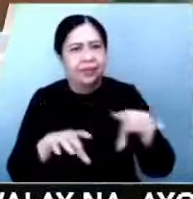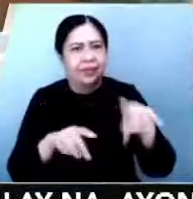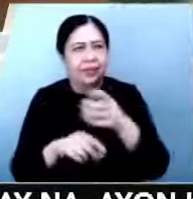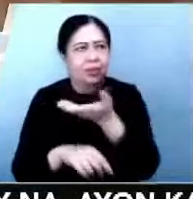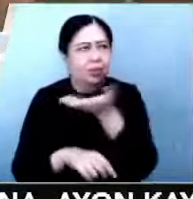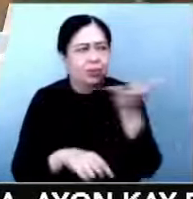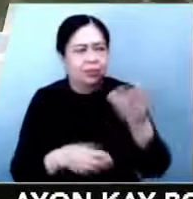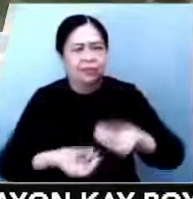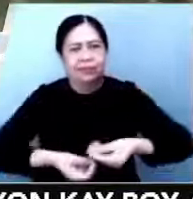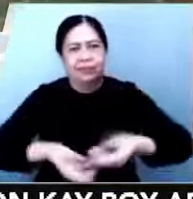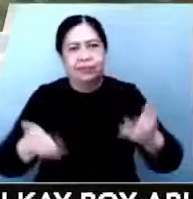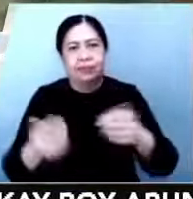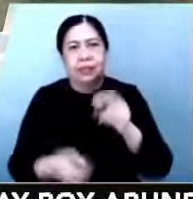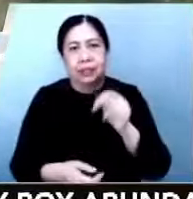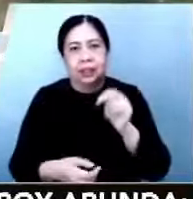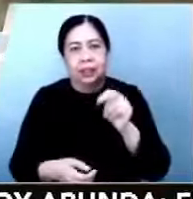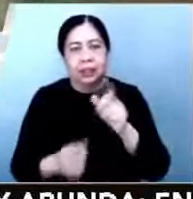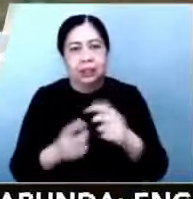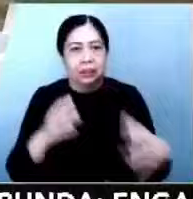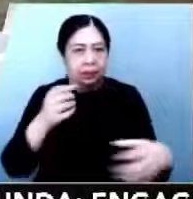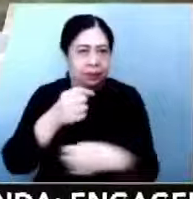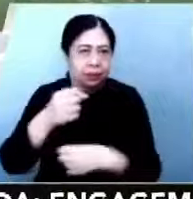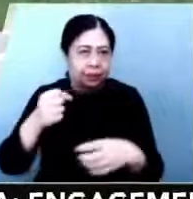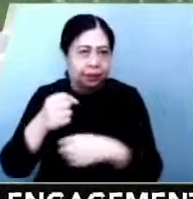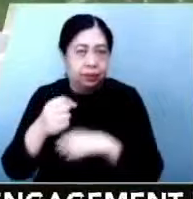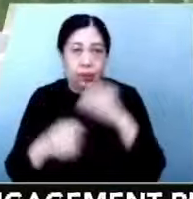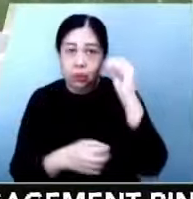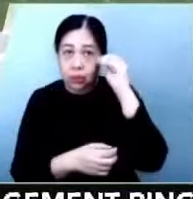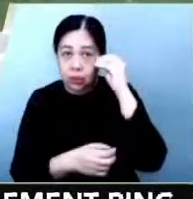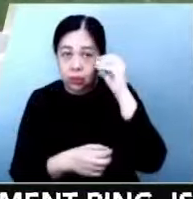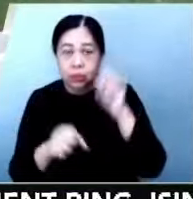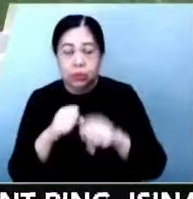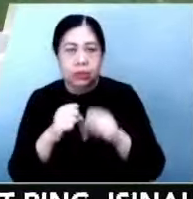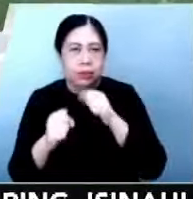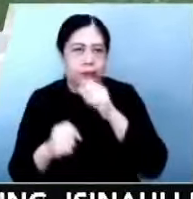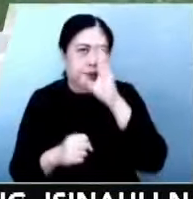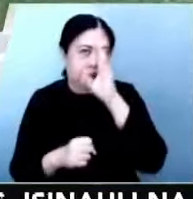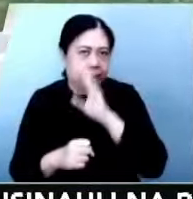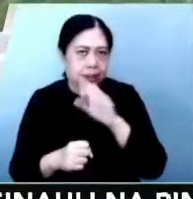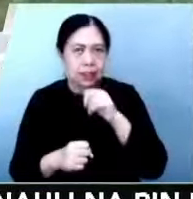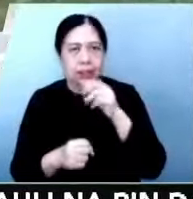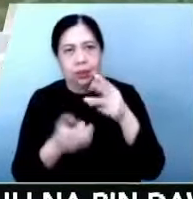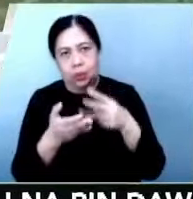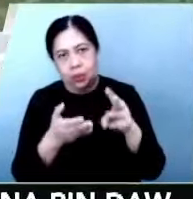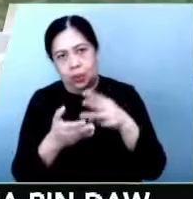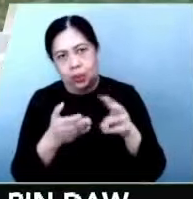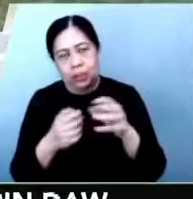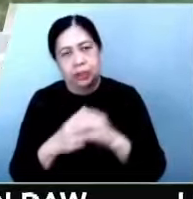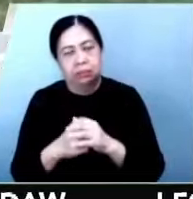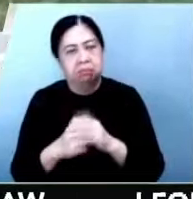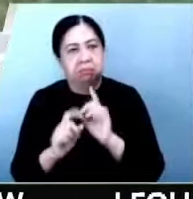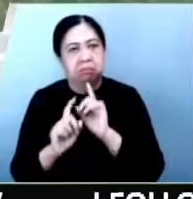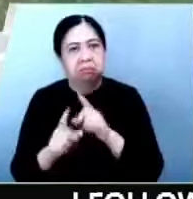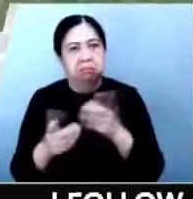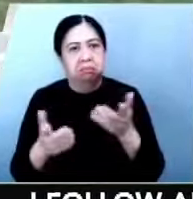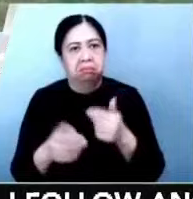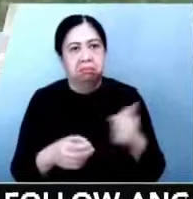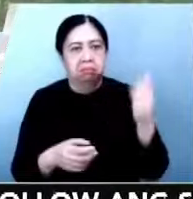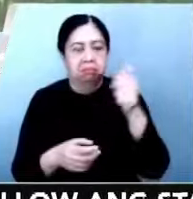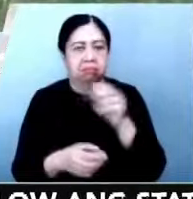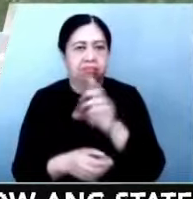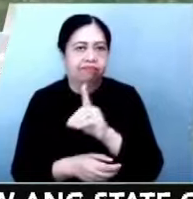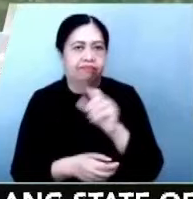Kailangan na rin daw kasing anihin ang mga sibuyas para hindi masira at masayang. Wala pang pahayag tungkol dito ang Department